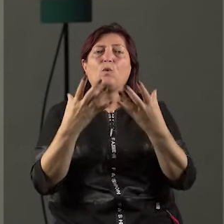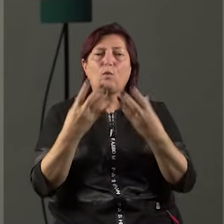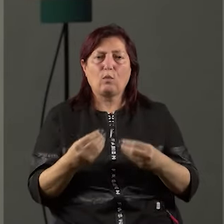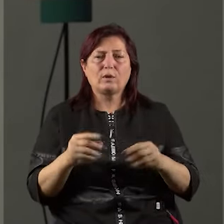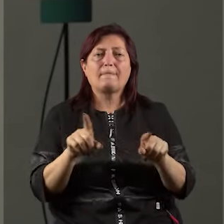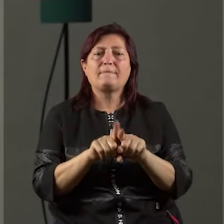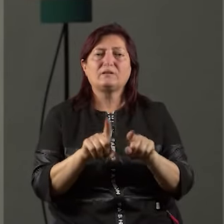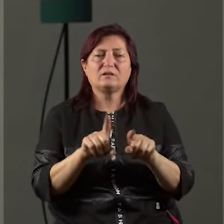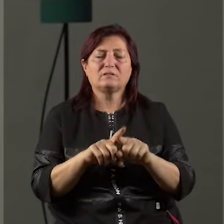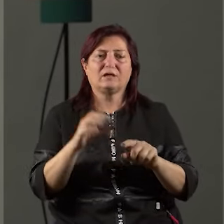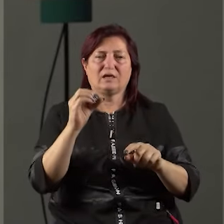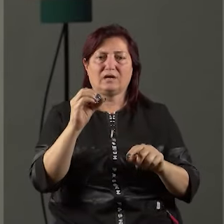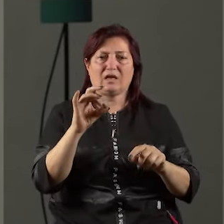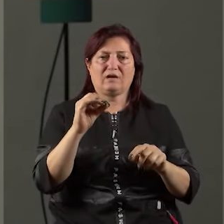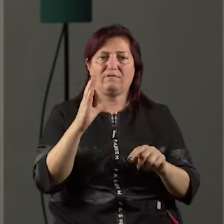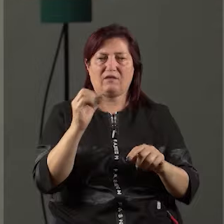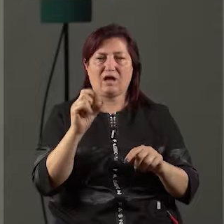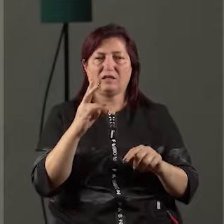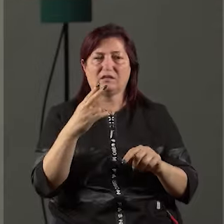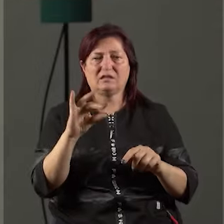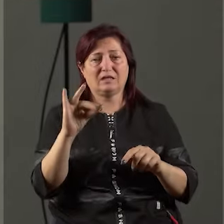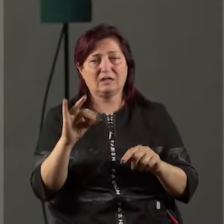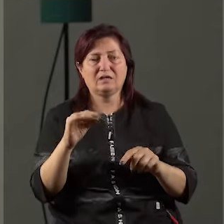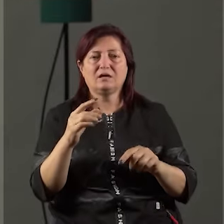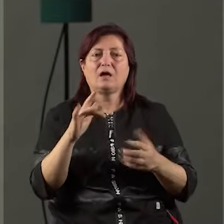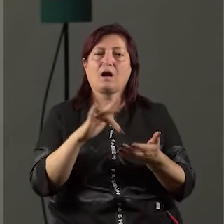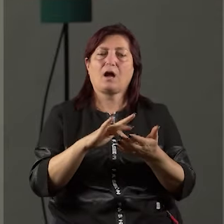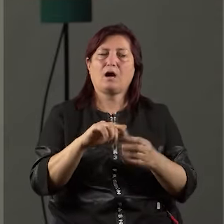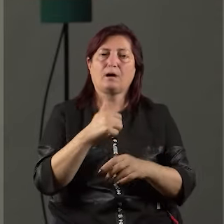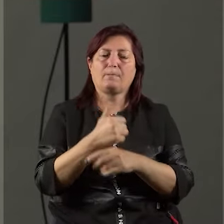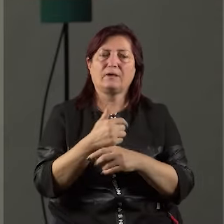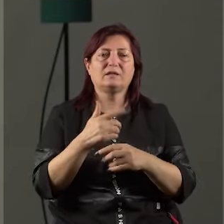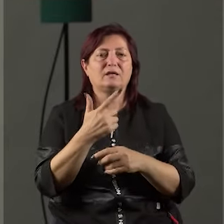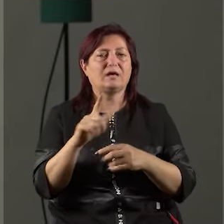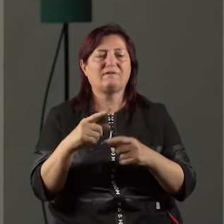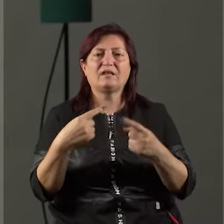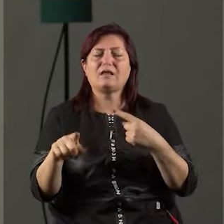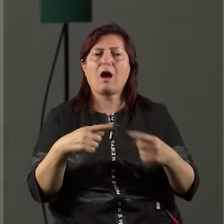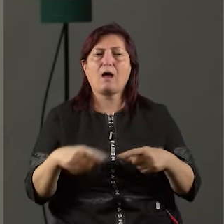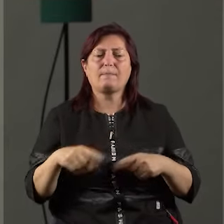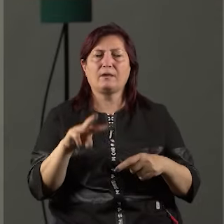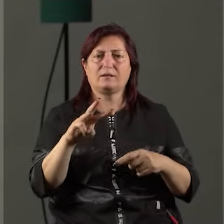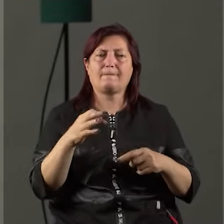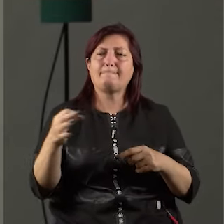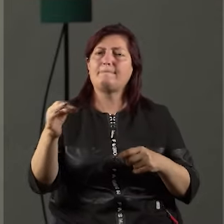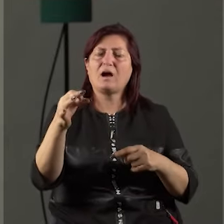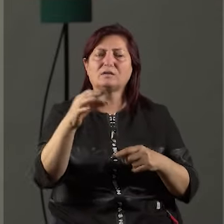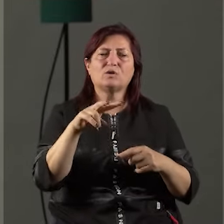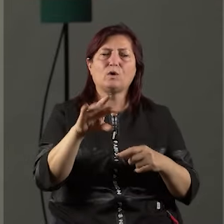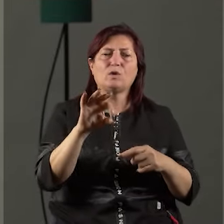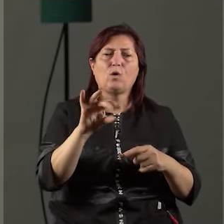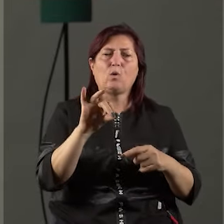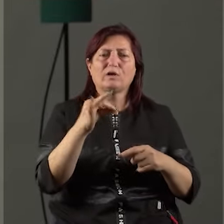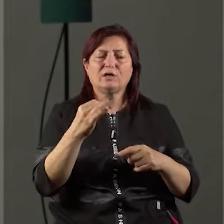բնականաբար մենք Երևանի քաղաքապետարանի եւ տարբեր մարզերում, Շիրակում, Լոռիում,